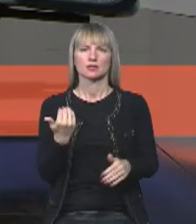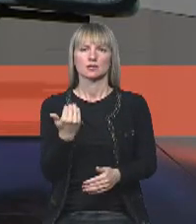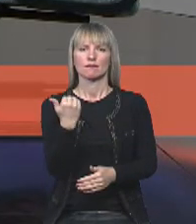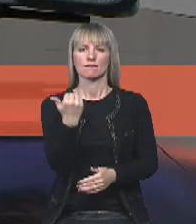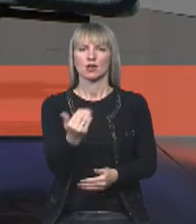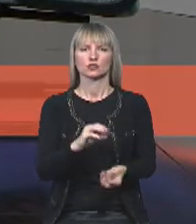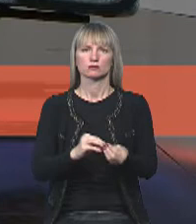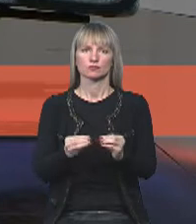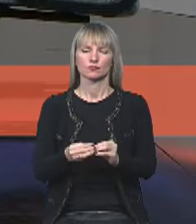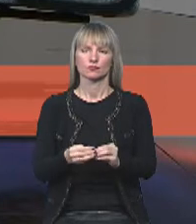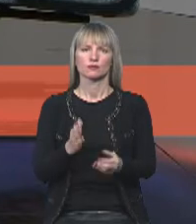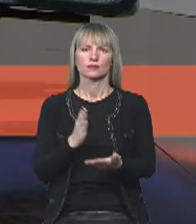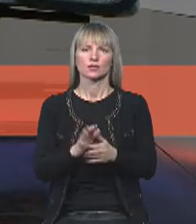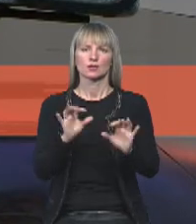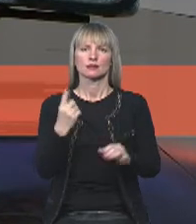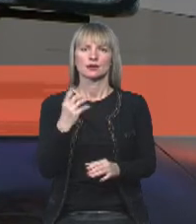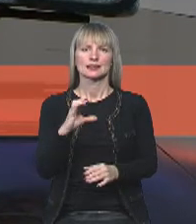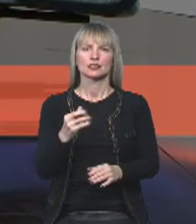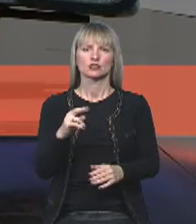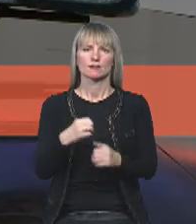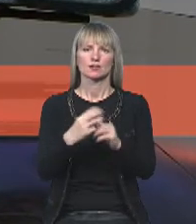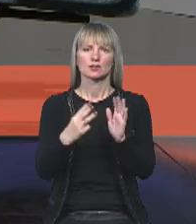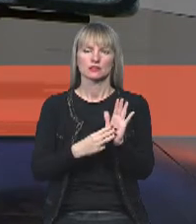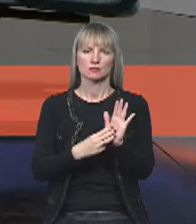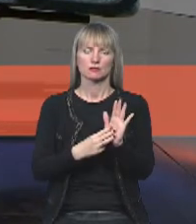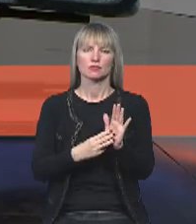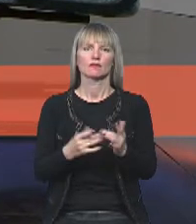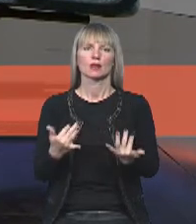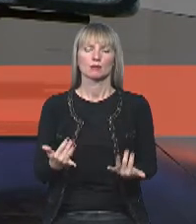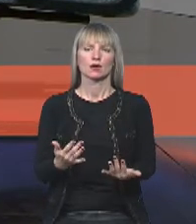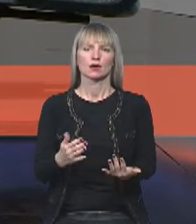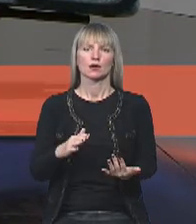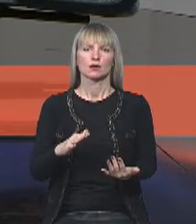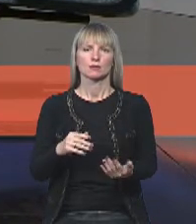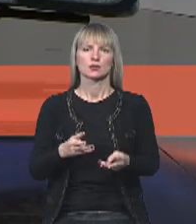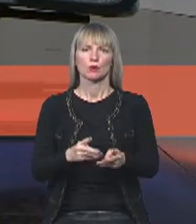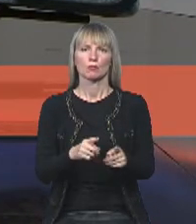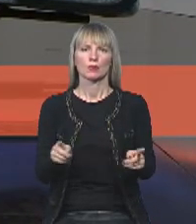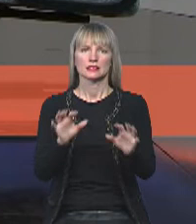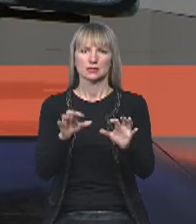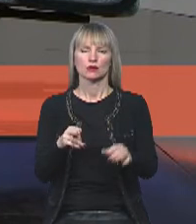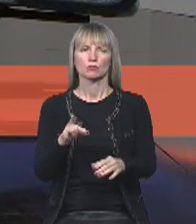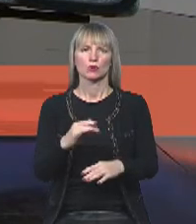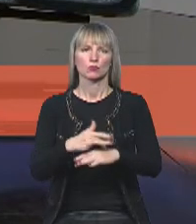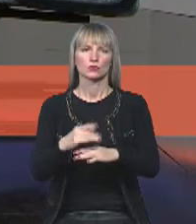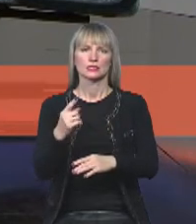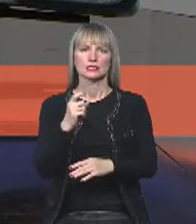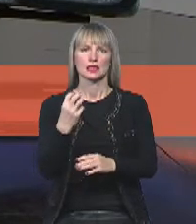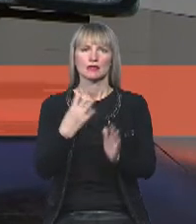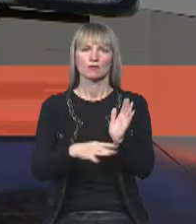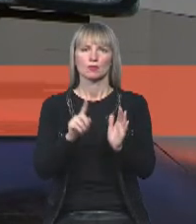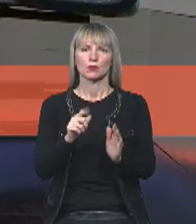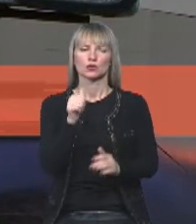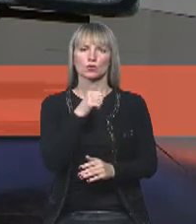після ухвалення закону, який з 1 січня 18-го вимагає? Після ухвалення, той закон про відходи, він ще з 91-го року, в нього